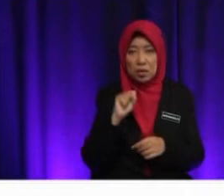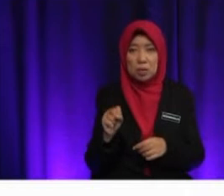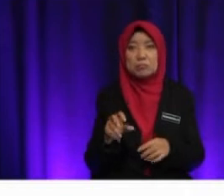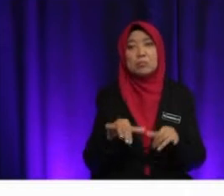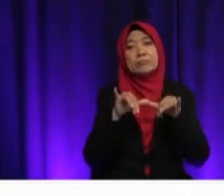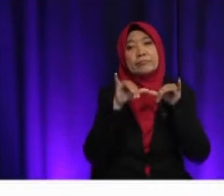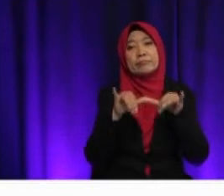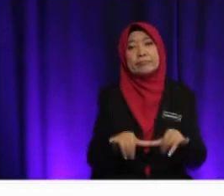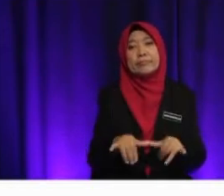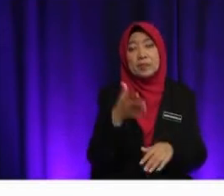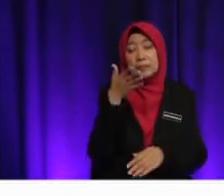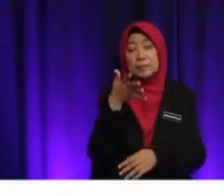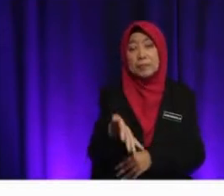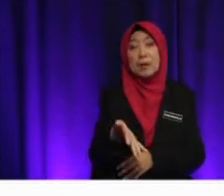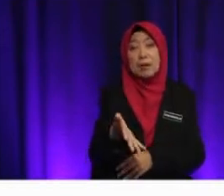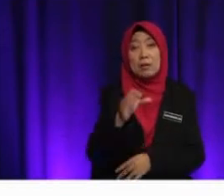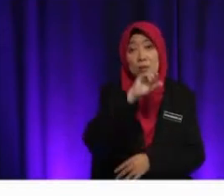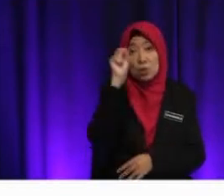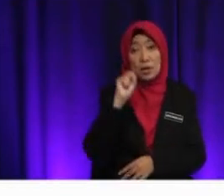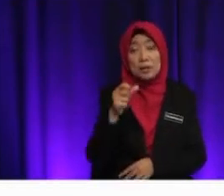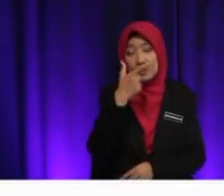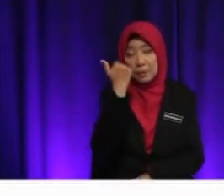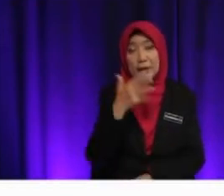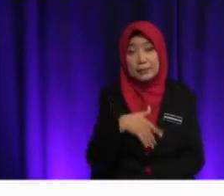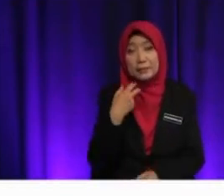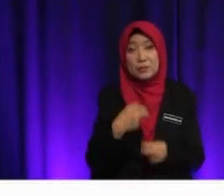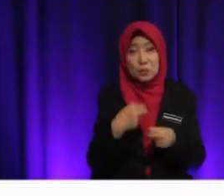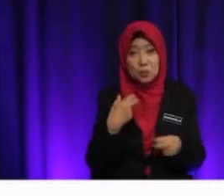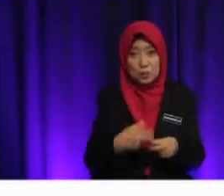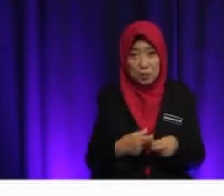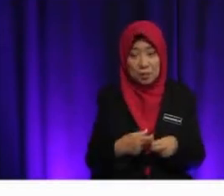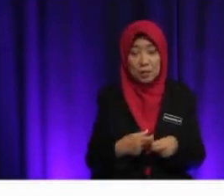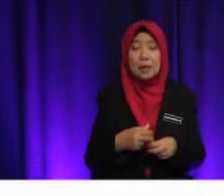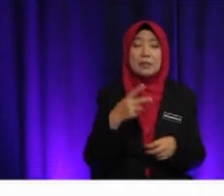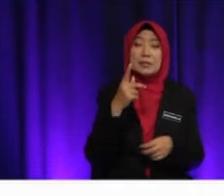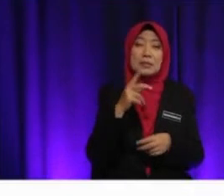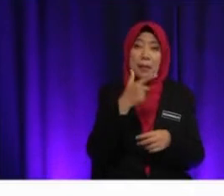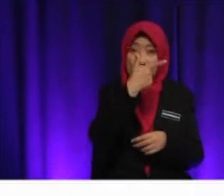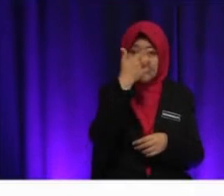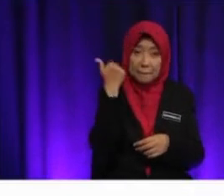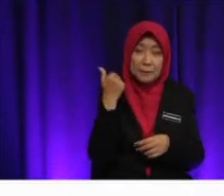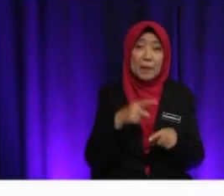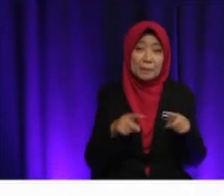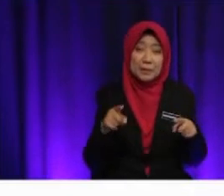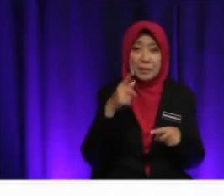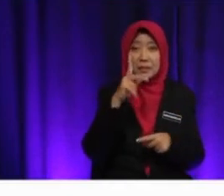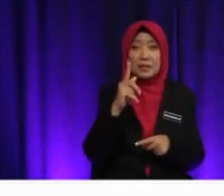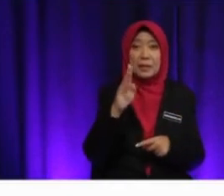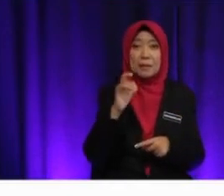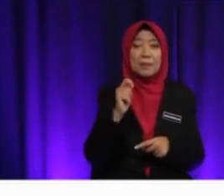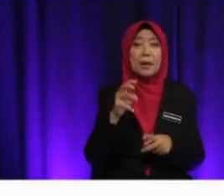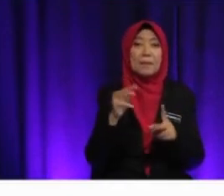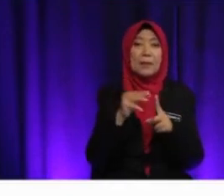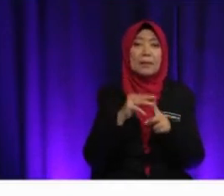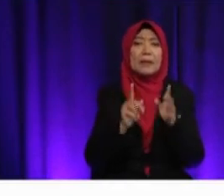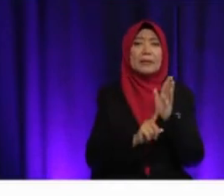tinggalkan soalan ini pasal dia kata susahlah Ustaz. Saya tak nak jawab soalan kebat. Sebab apa? Sedangkan kebatlah untuk dia score untuk mendapatkan markah yang lebih.